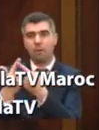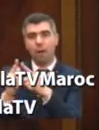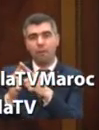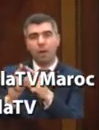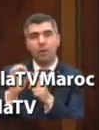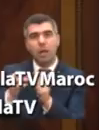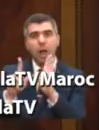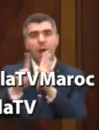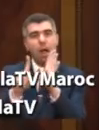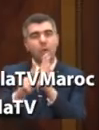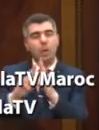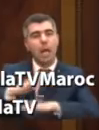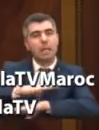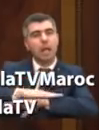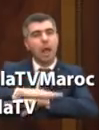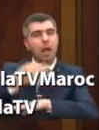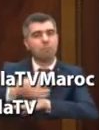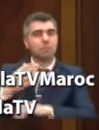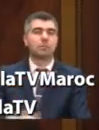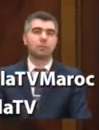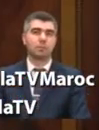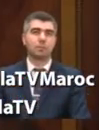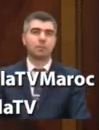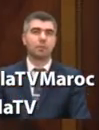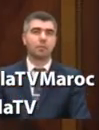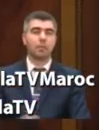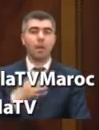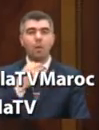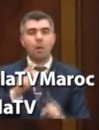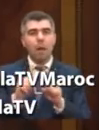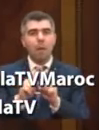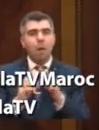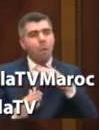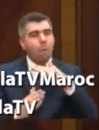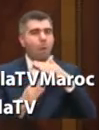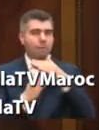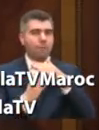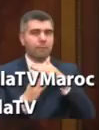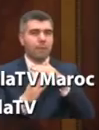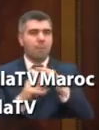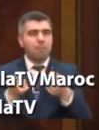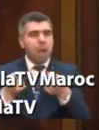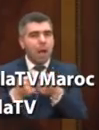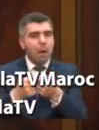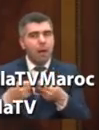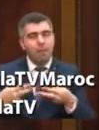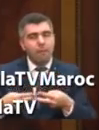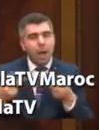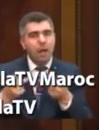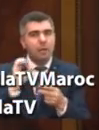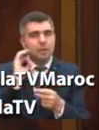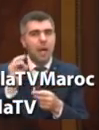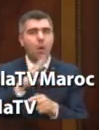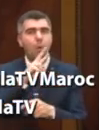وأحكام القانون الدولي الإنساني، ولوضع حد لكل الممارسات الخارجة عن القانون التي تقوم بها